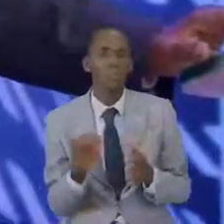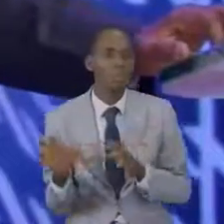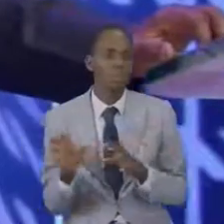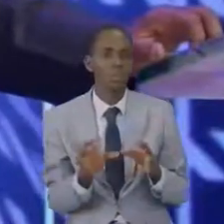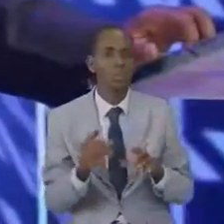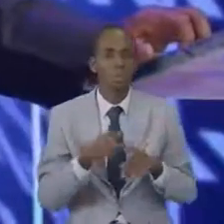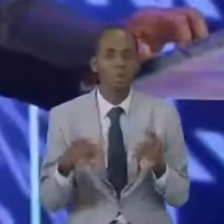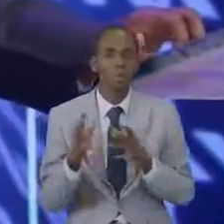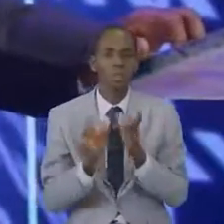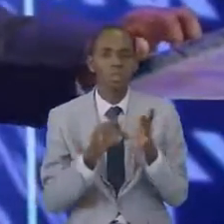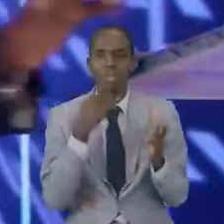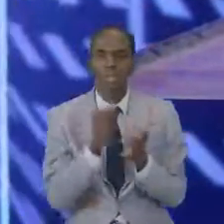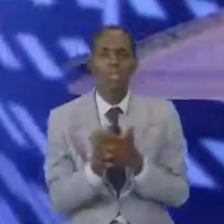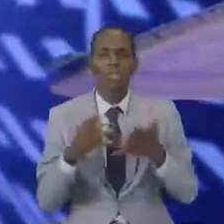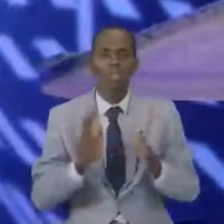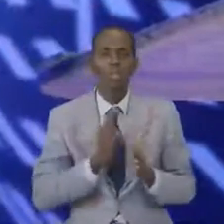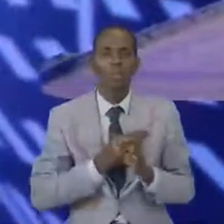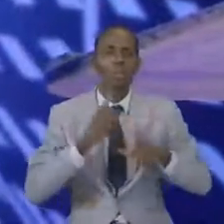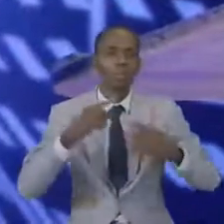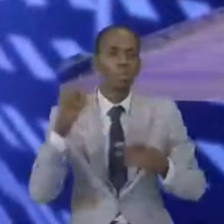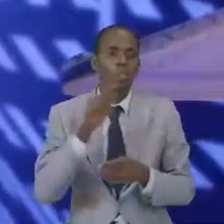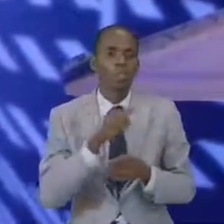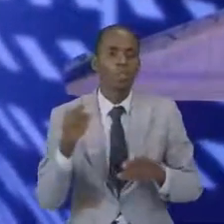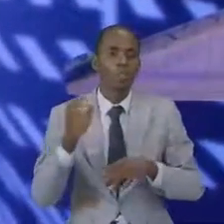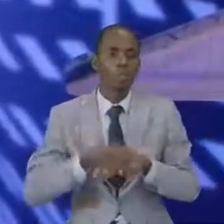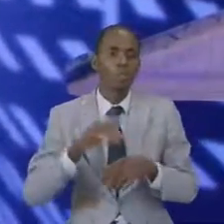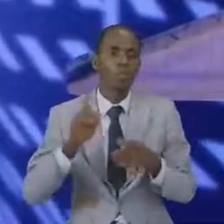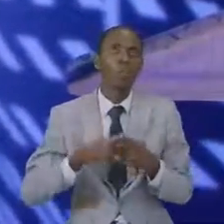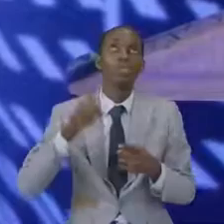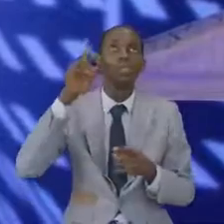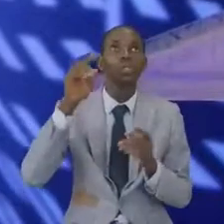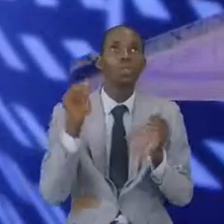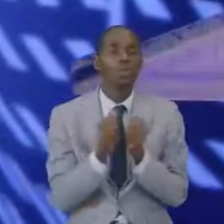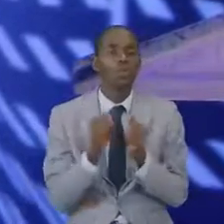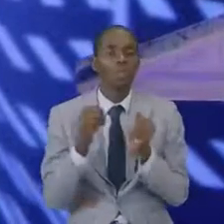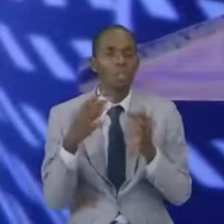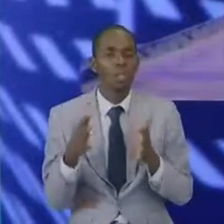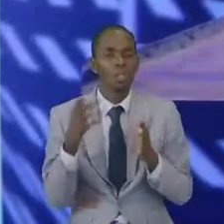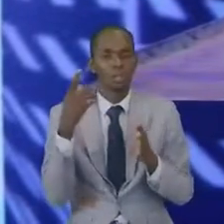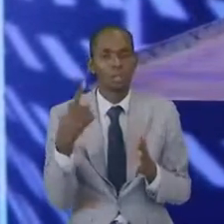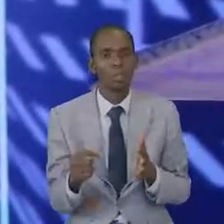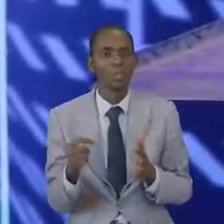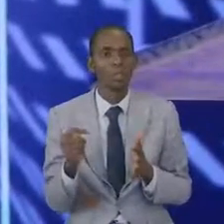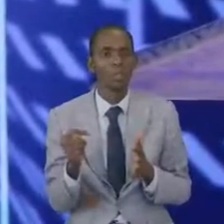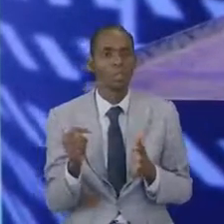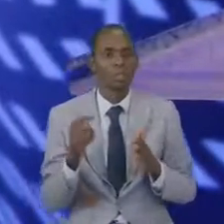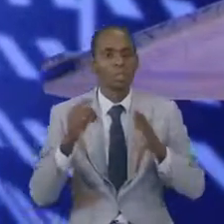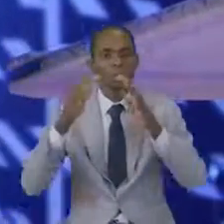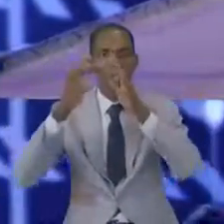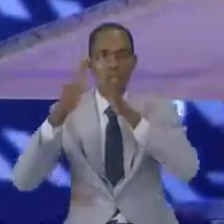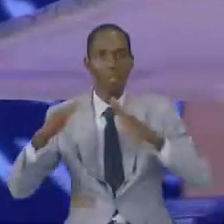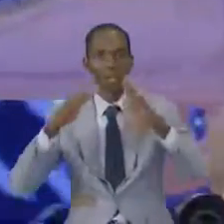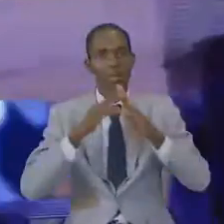disent ou pas il y a alors sortons donc pour aller à lui hors du camp important son